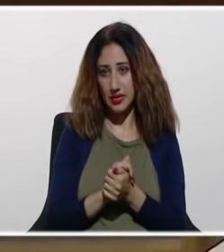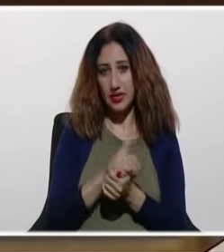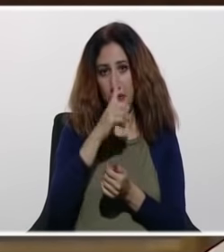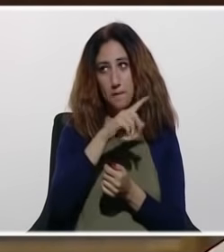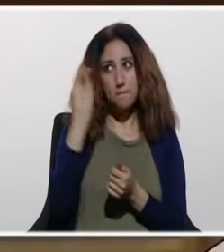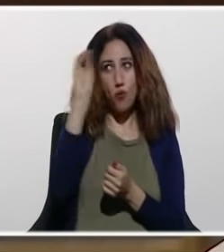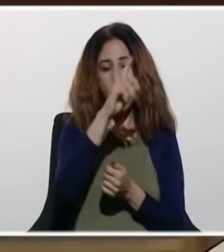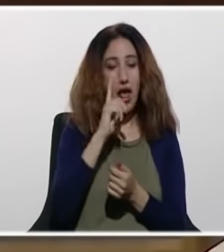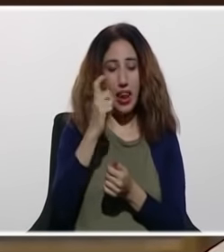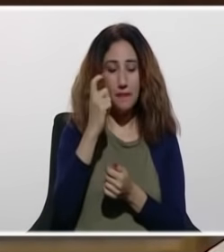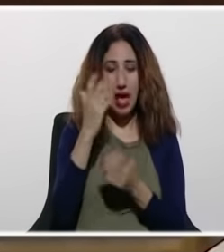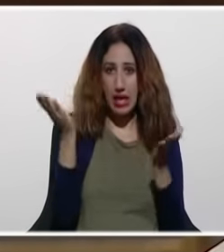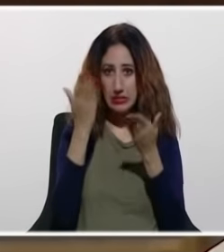جدا